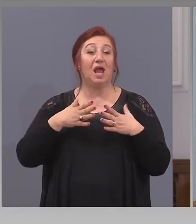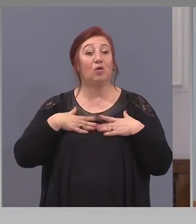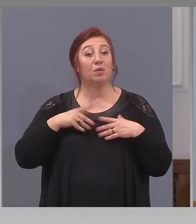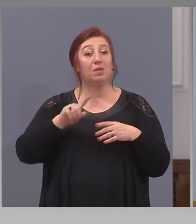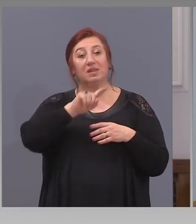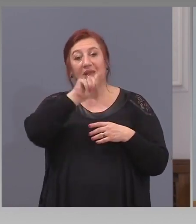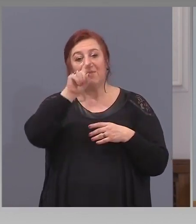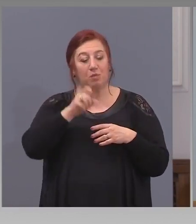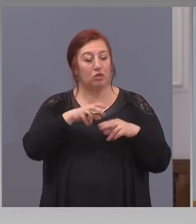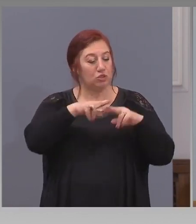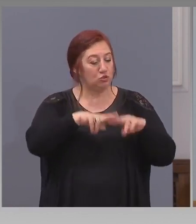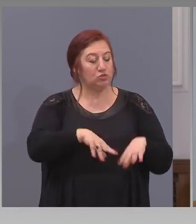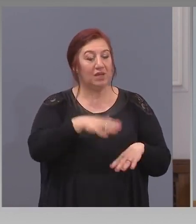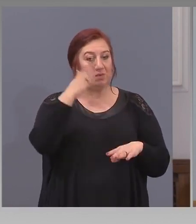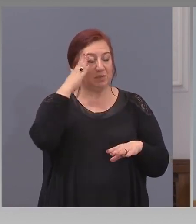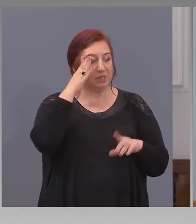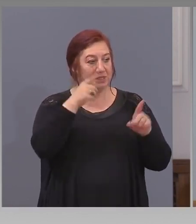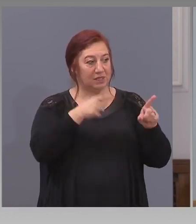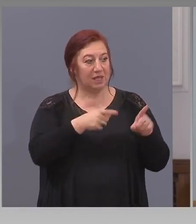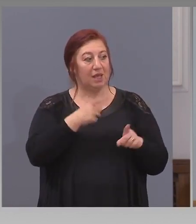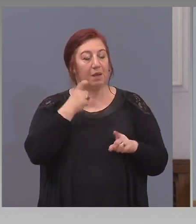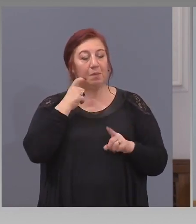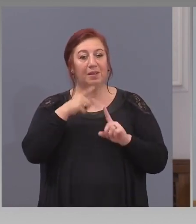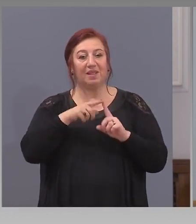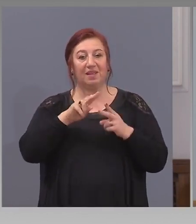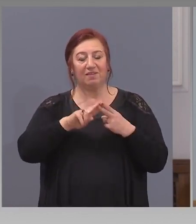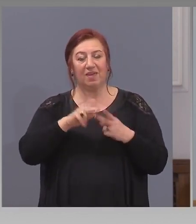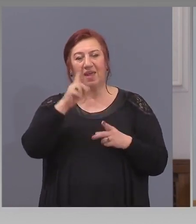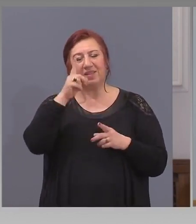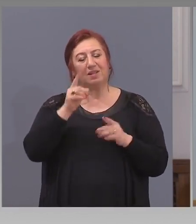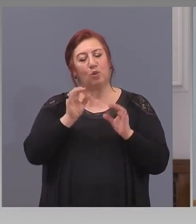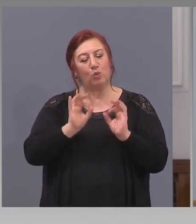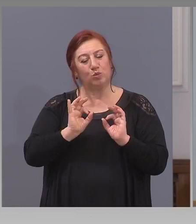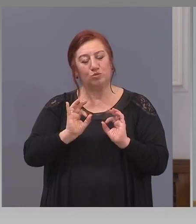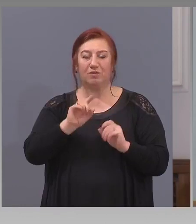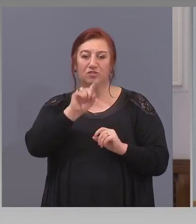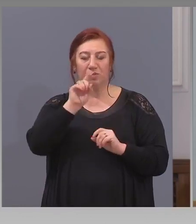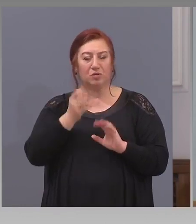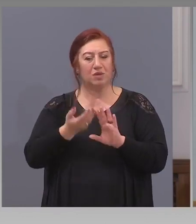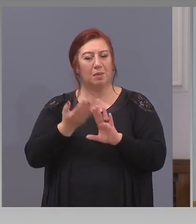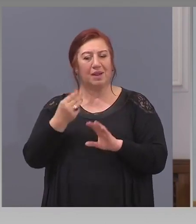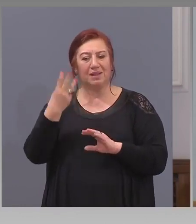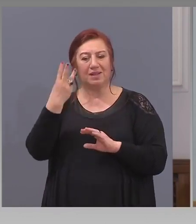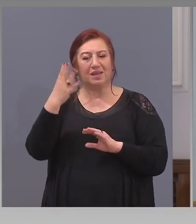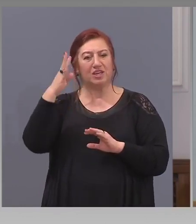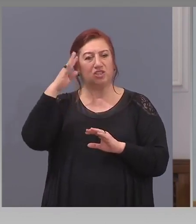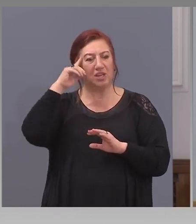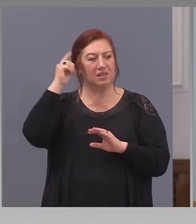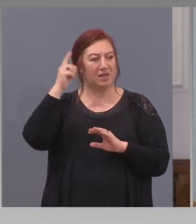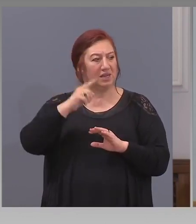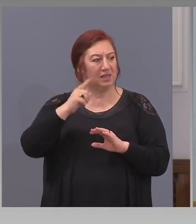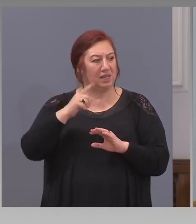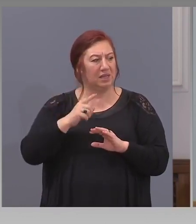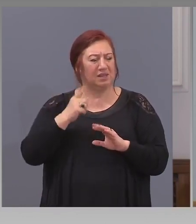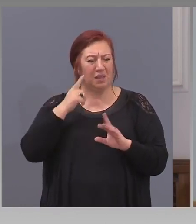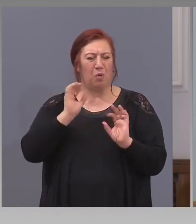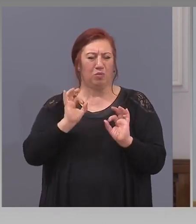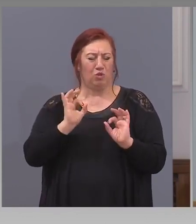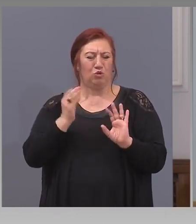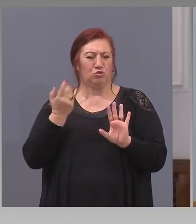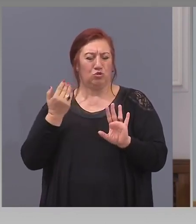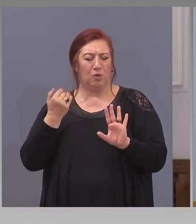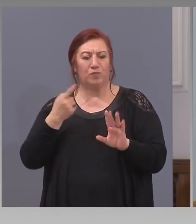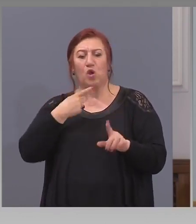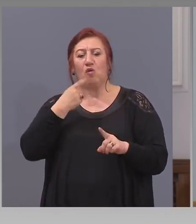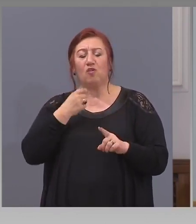оставя министрите. Само един уточняващ, понеже преди 3-4 дни вече трудно губи ми се дните, говорихме за